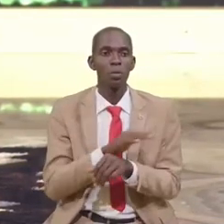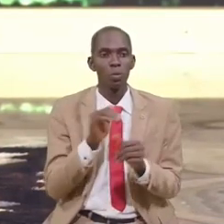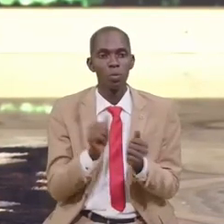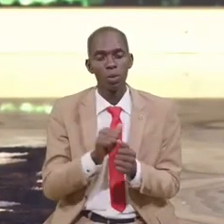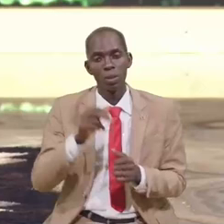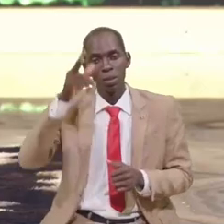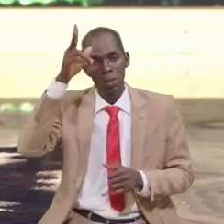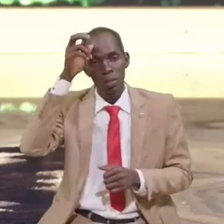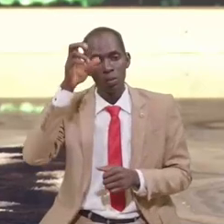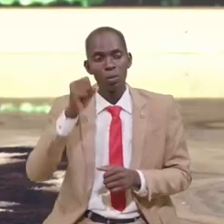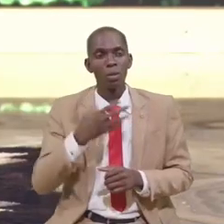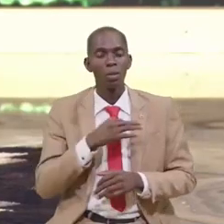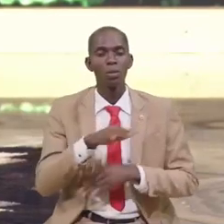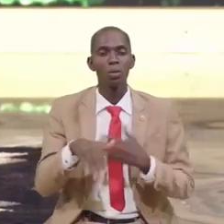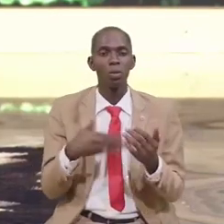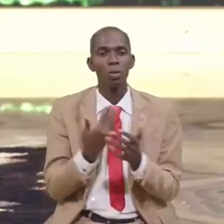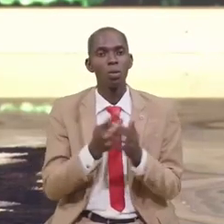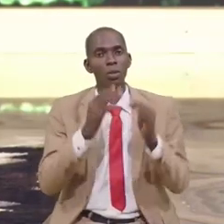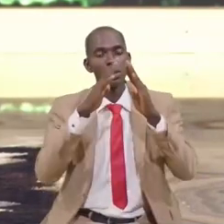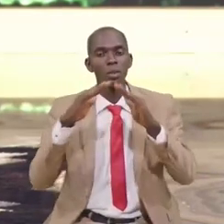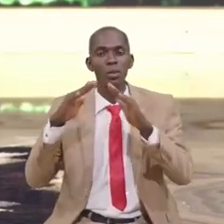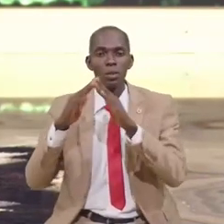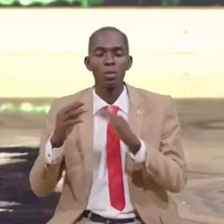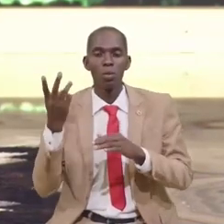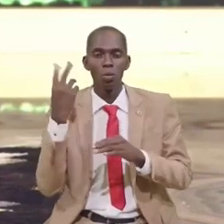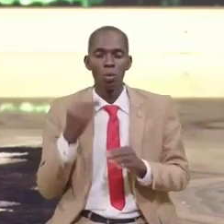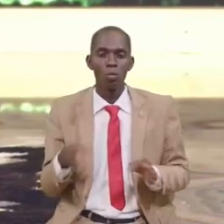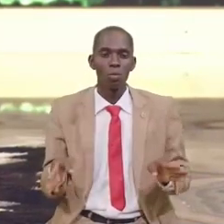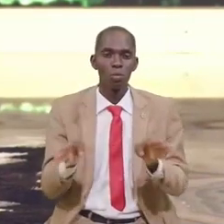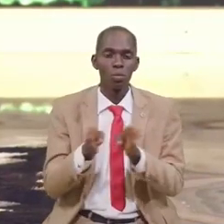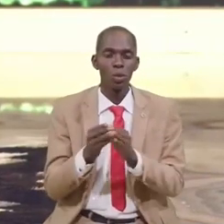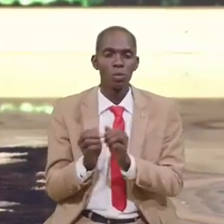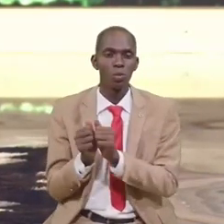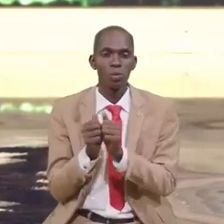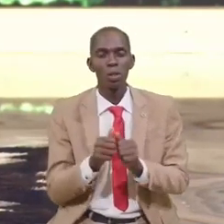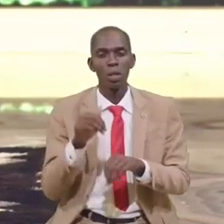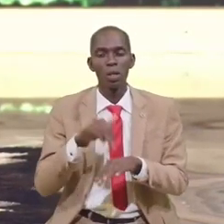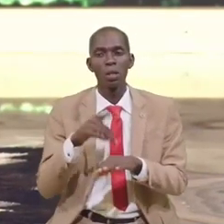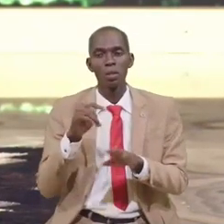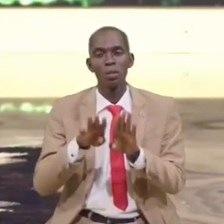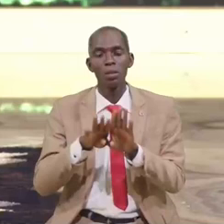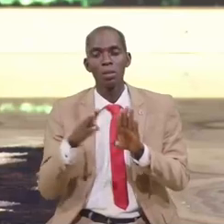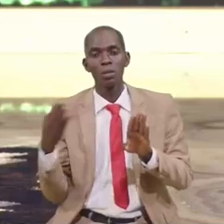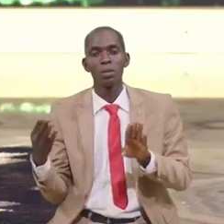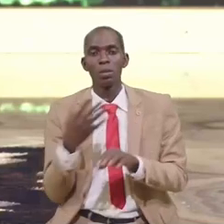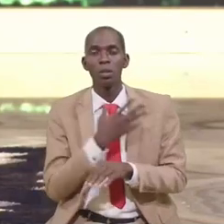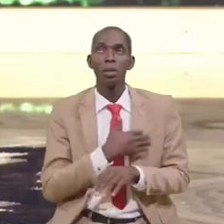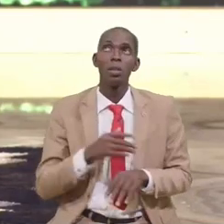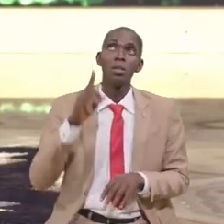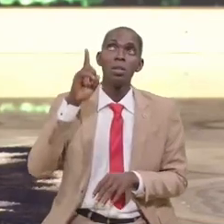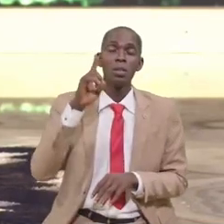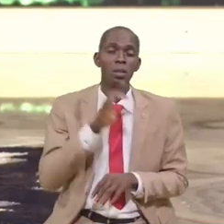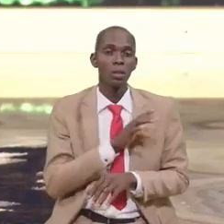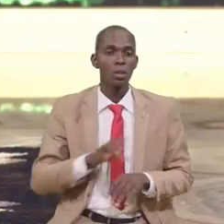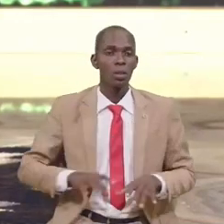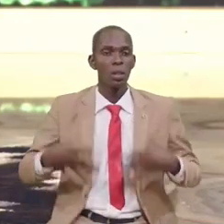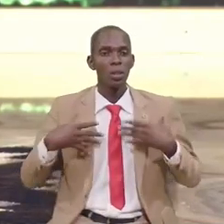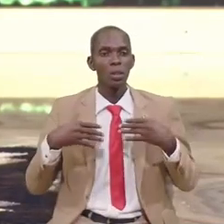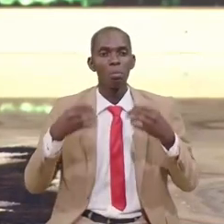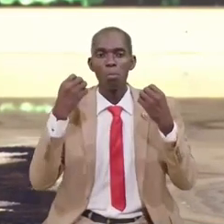Et toute la ville était rassemblée devant sa porte. Il guérit beaucoup de gens